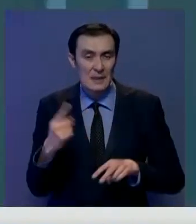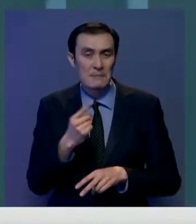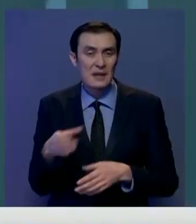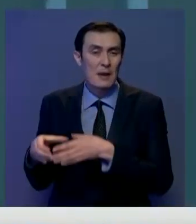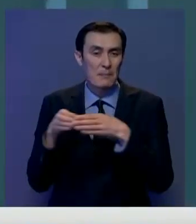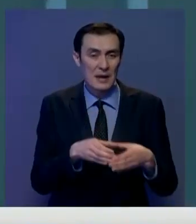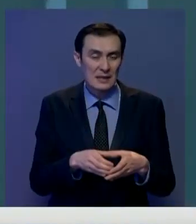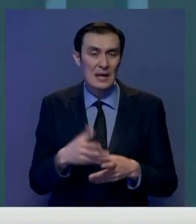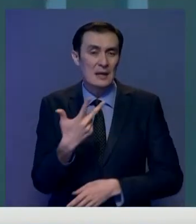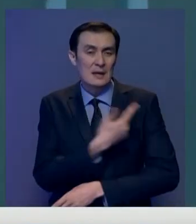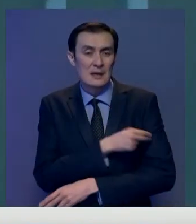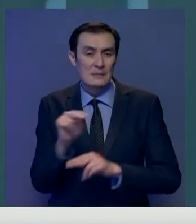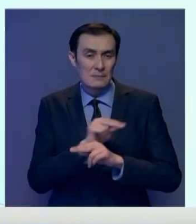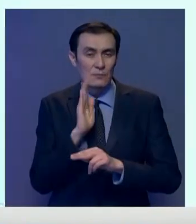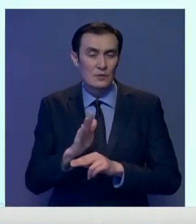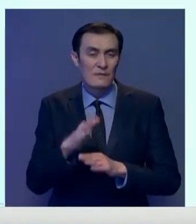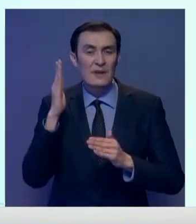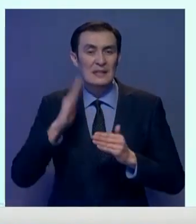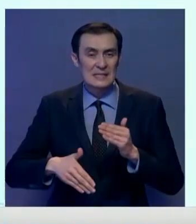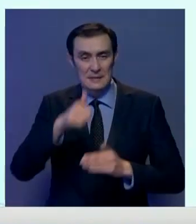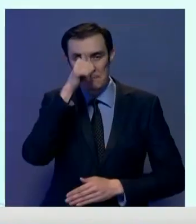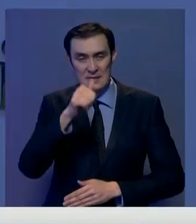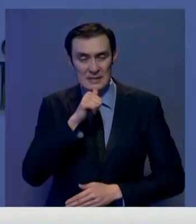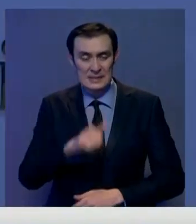Первая партия препарата поступит уже к концу месяца.